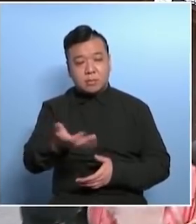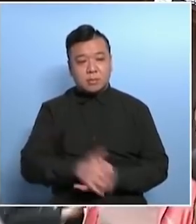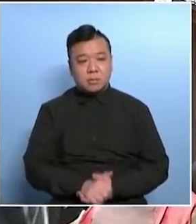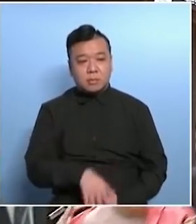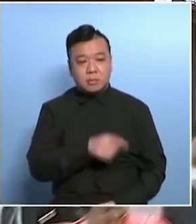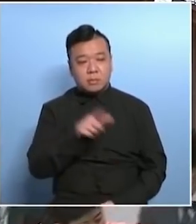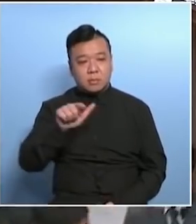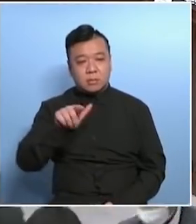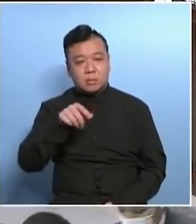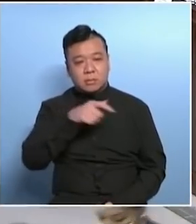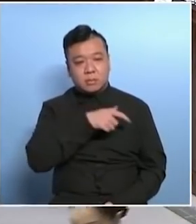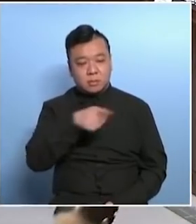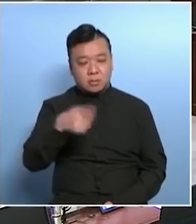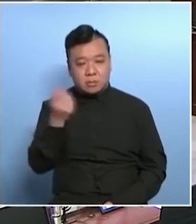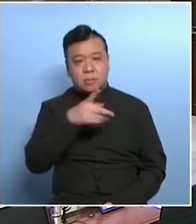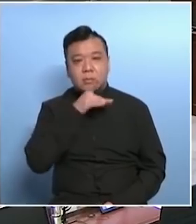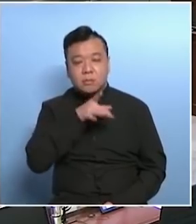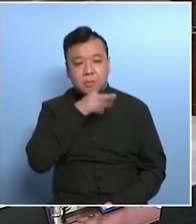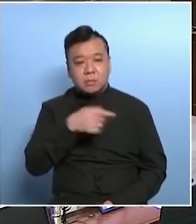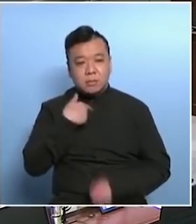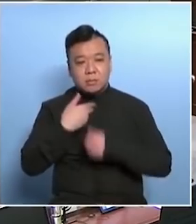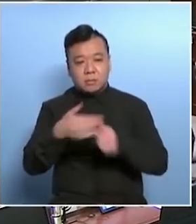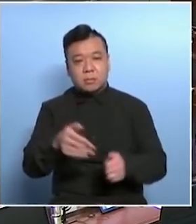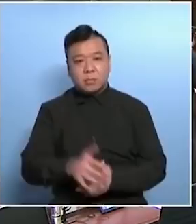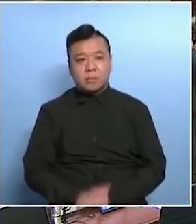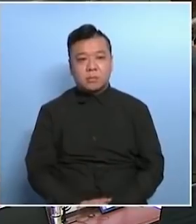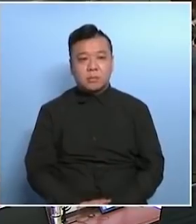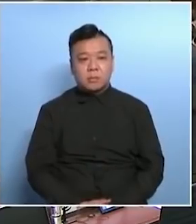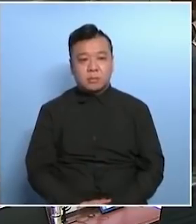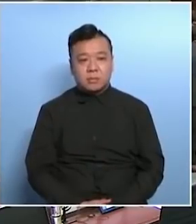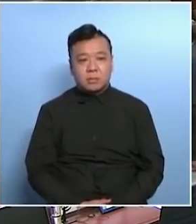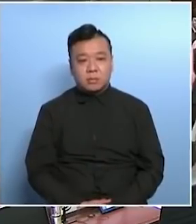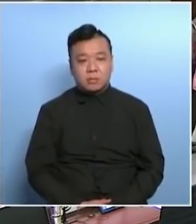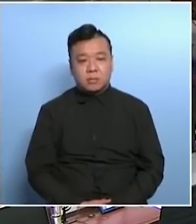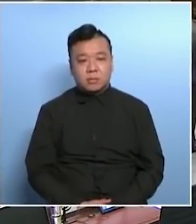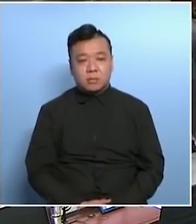陳淑莊議員，你再在會上喧嘩，我會趕你出去。